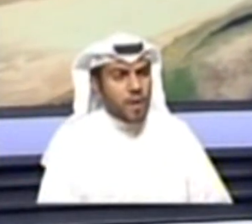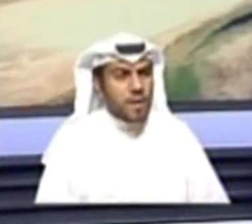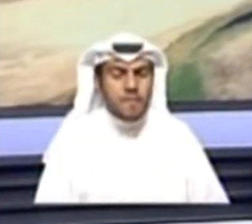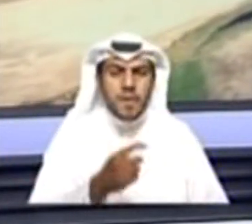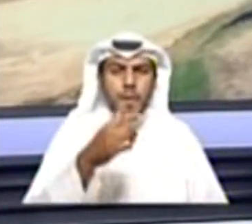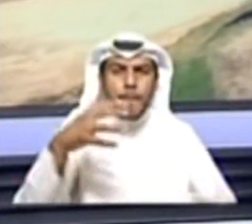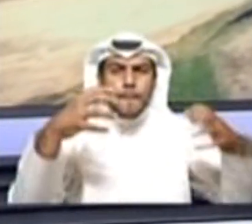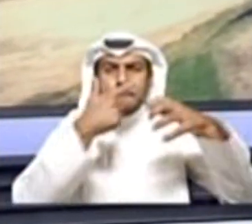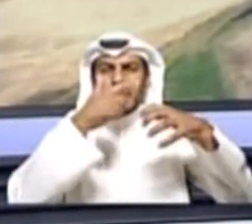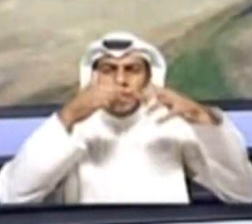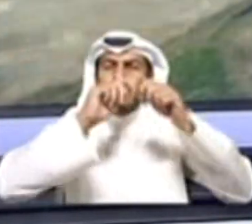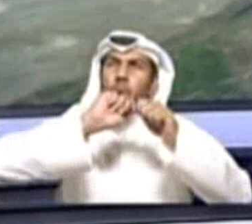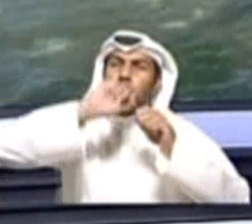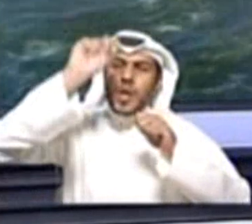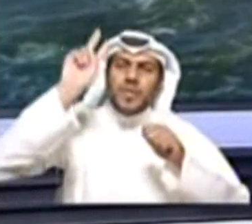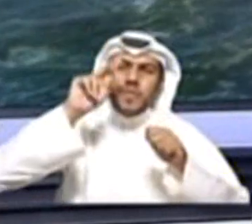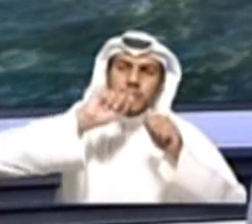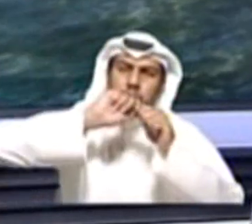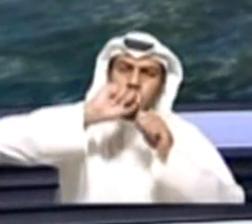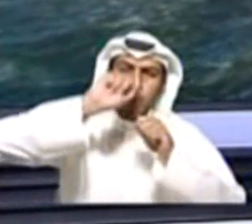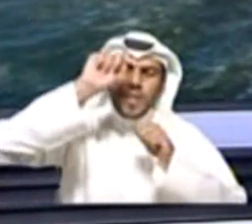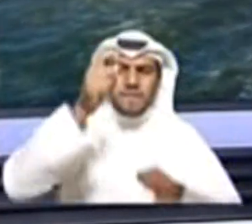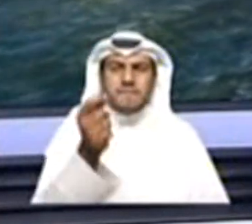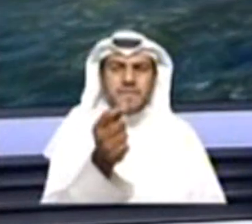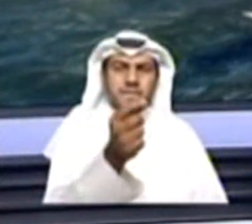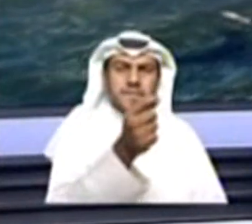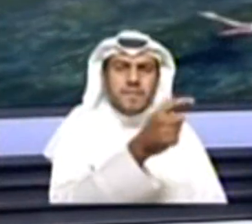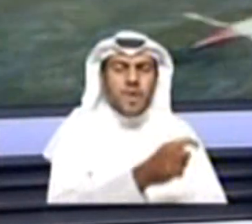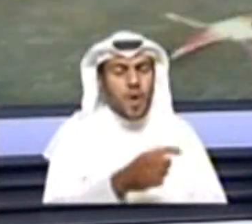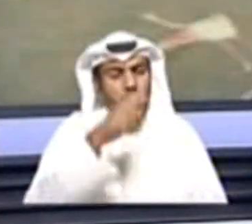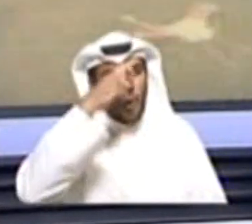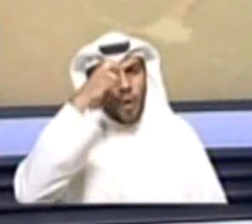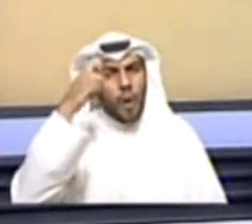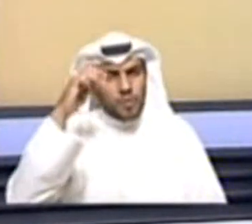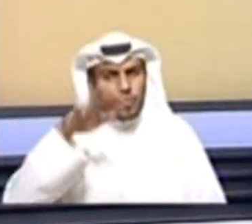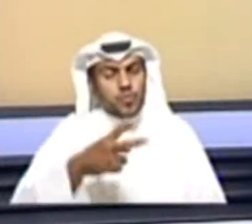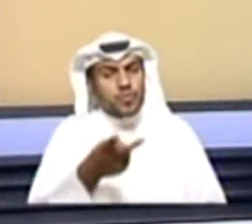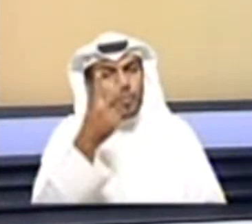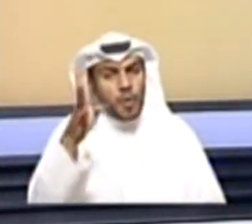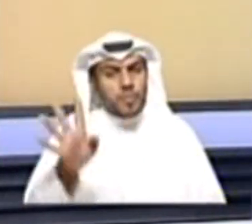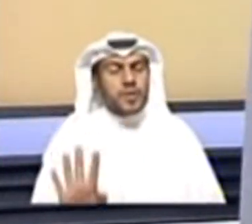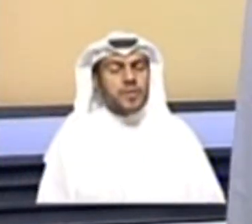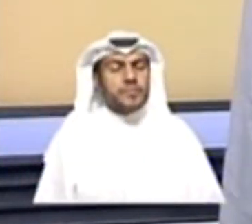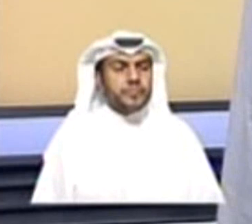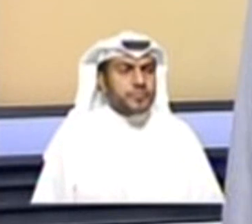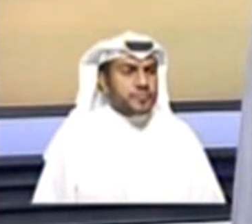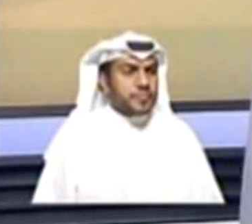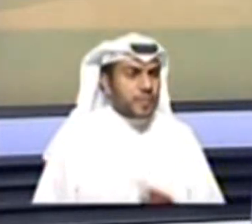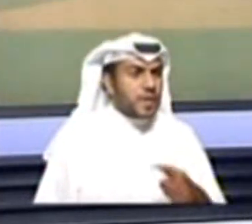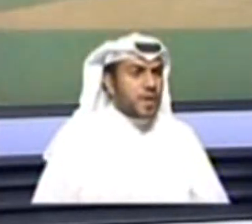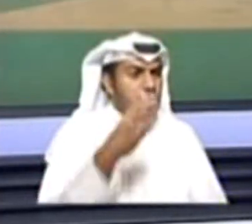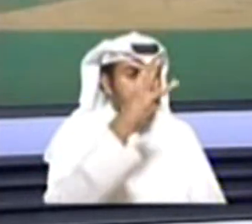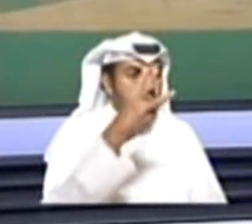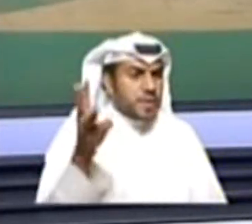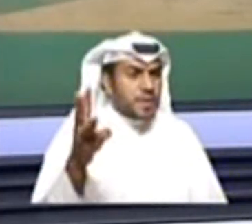العالية المتفرقة يوم السبت على بعض المناطق. لا يزال طقس شديد الحرارة 47 درجة مئوية للحرارة العظمى و33